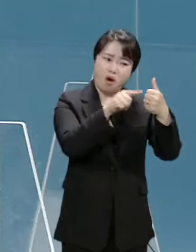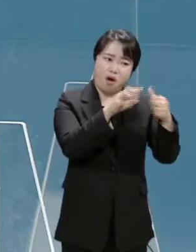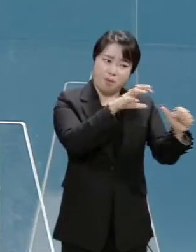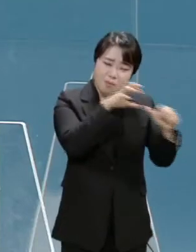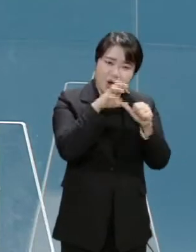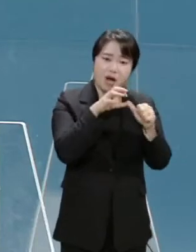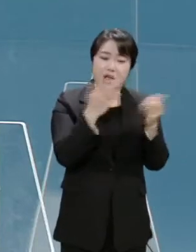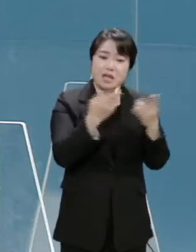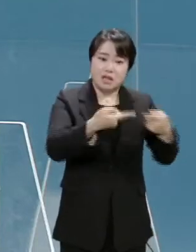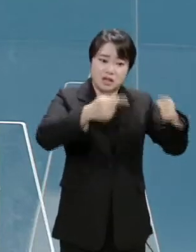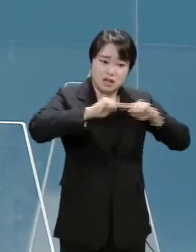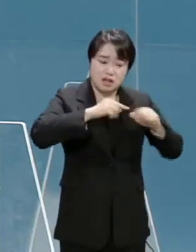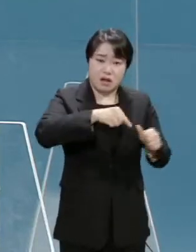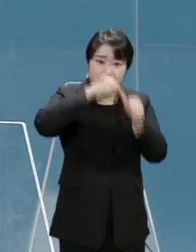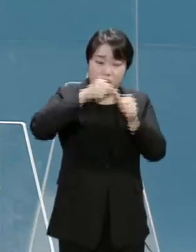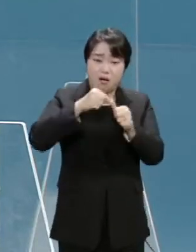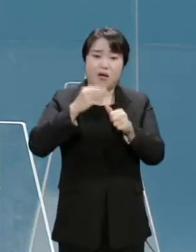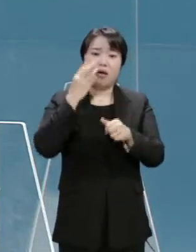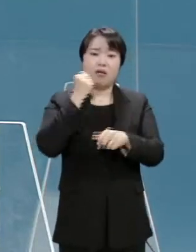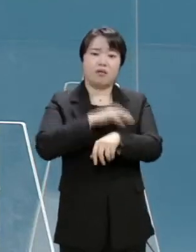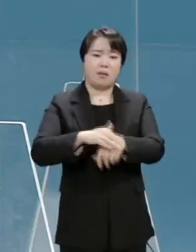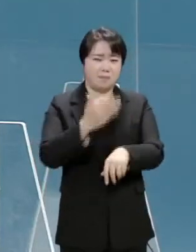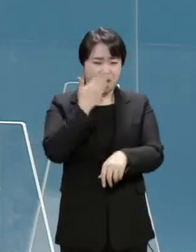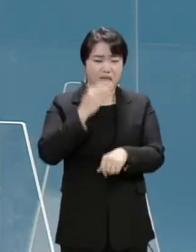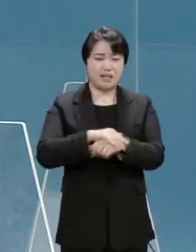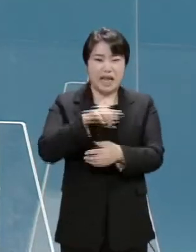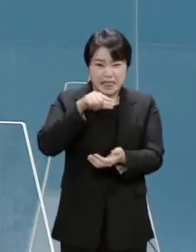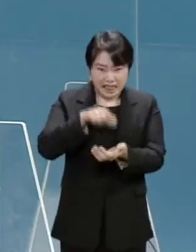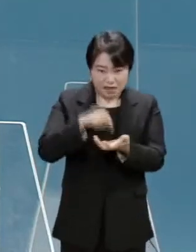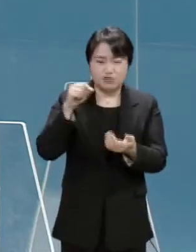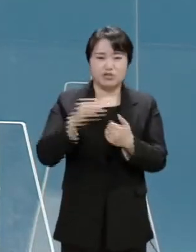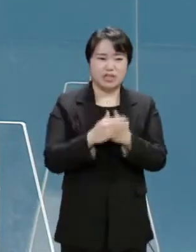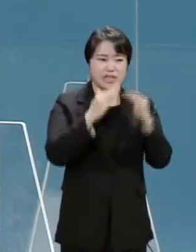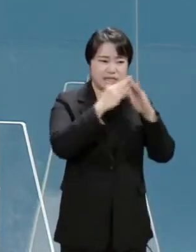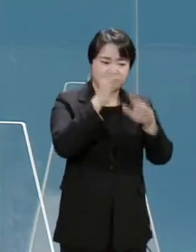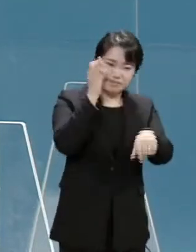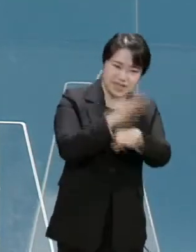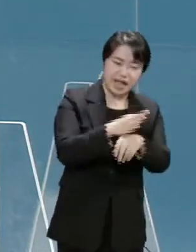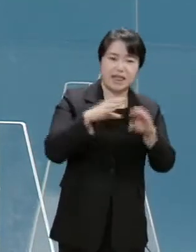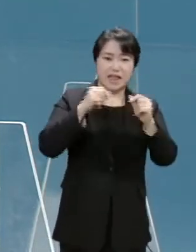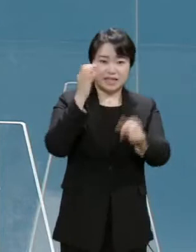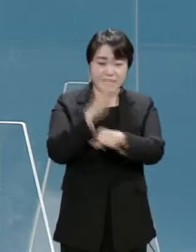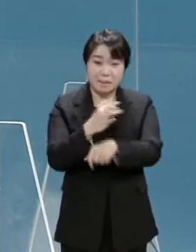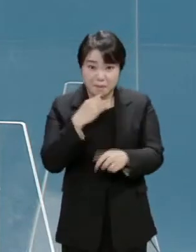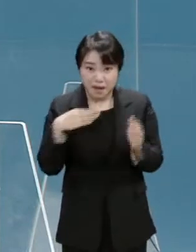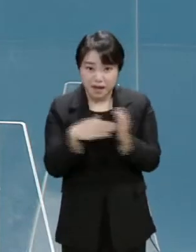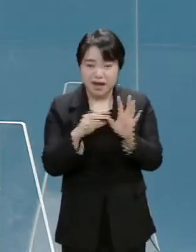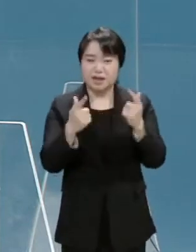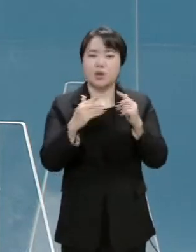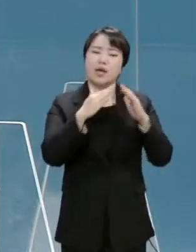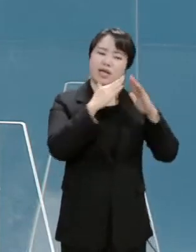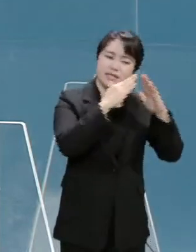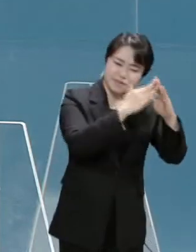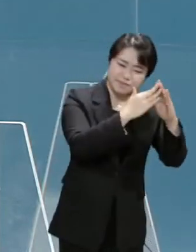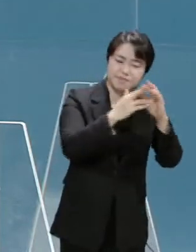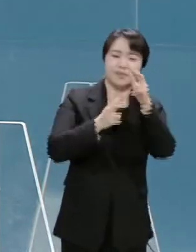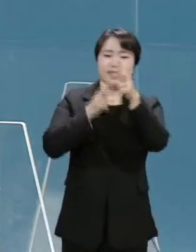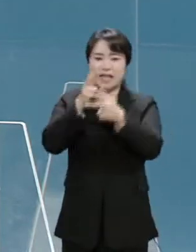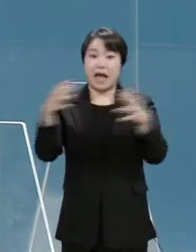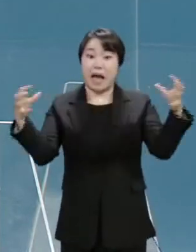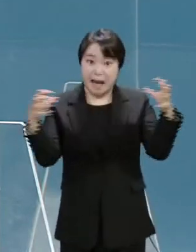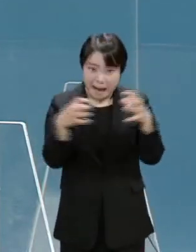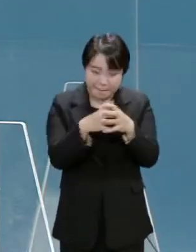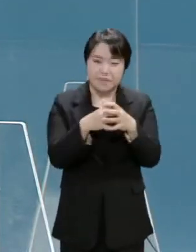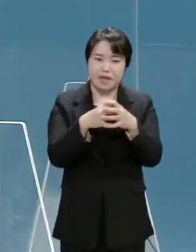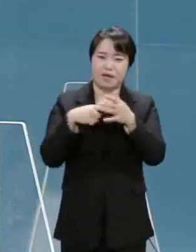네. 어마어마한 숫자가 되겠죠. 그래서 저희는 단순한 부동산 시장의 관점에서만 마을을 바라보는 게 아니라 주거와 산업이 함께 가는 마을이라는